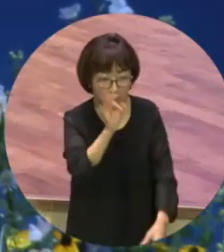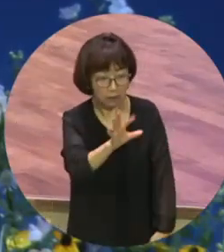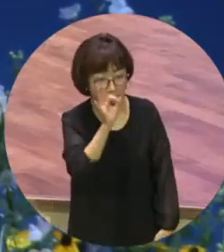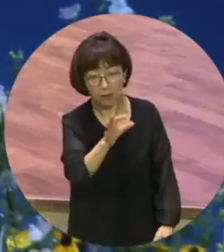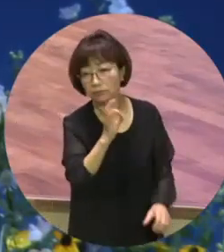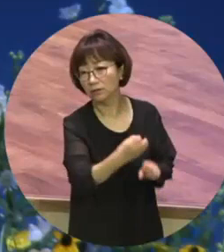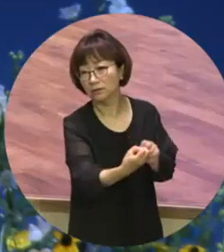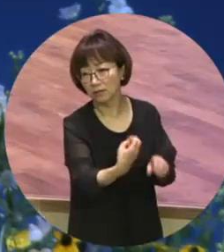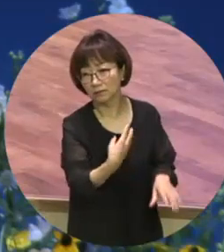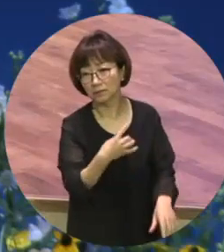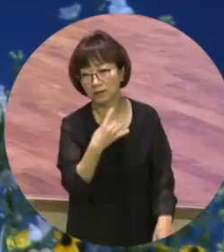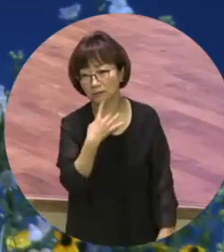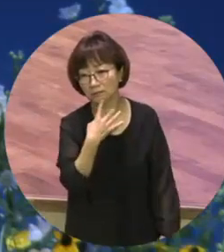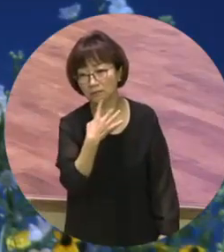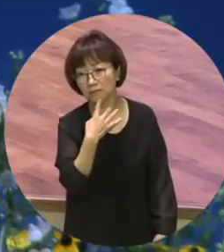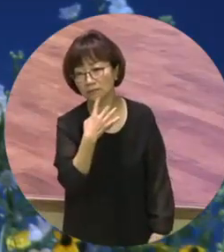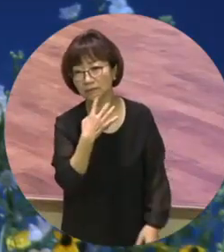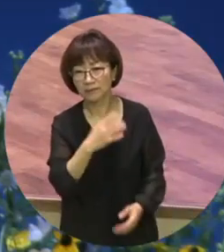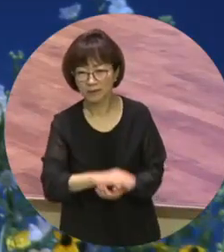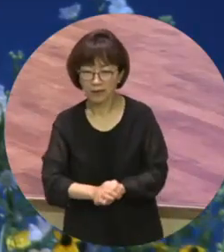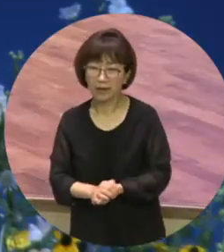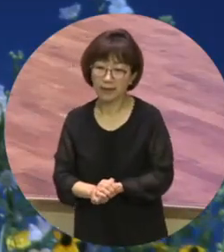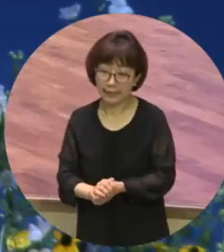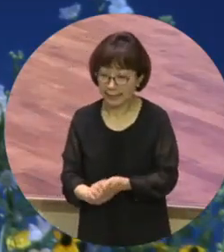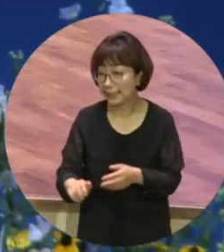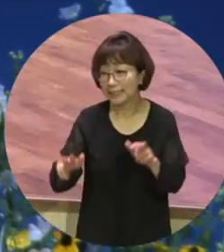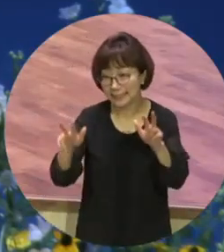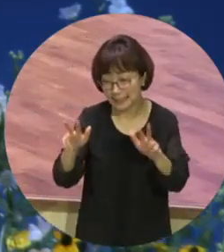지금 너희들 앞에 있는